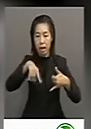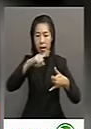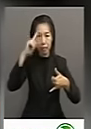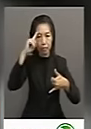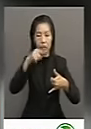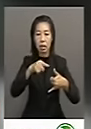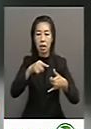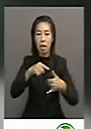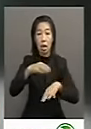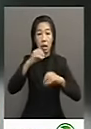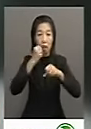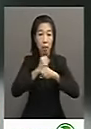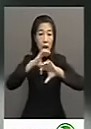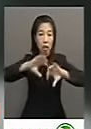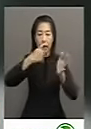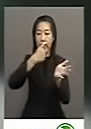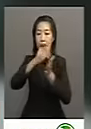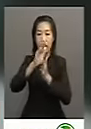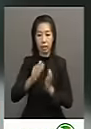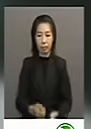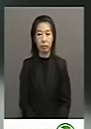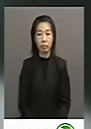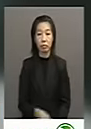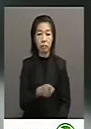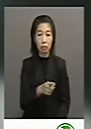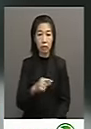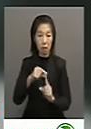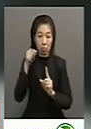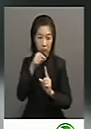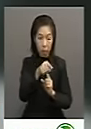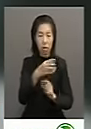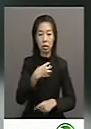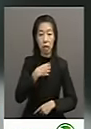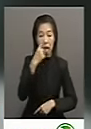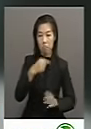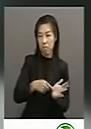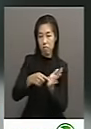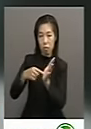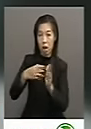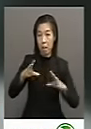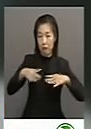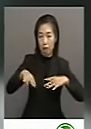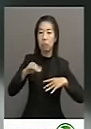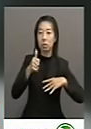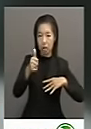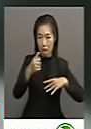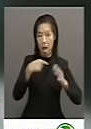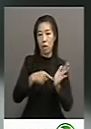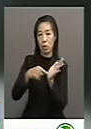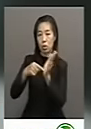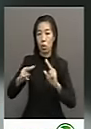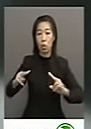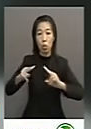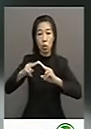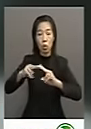โทษให้ไล่ออกจากราชการค่ะส่วนการอุทธรณ์คำสั่งลงโทษนี้ให้อุทธรณ์ต่อทางอนุกรรมการข้าราชการพลเรือนของกระทรว